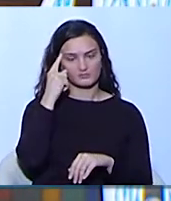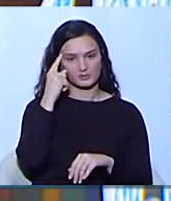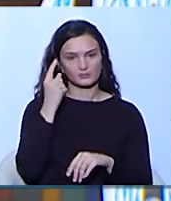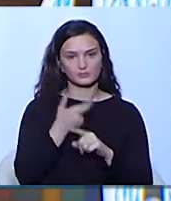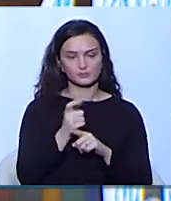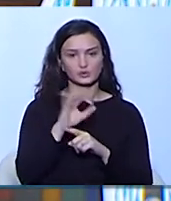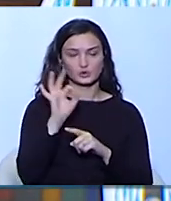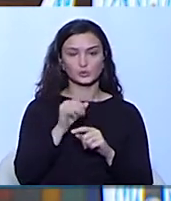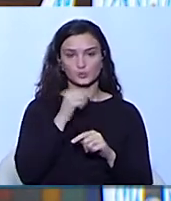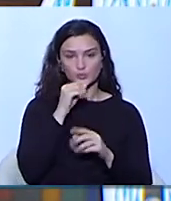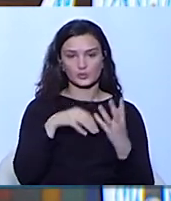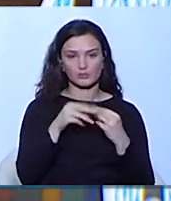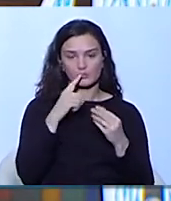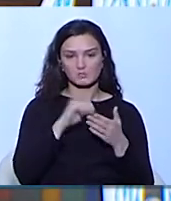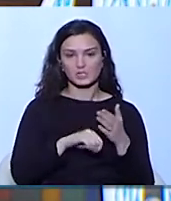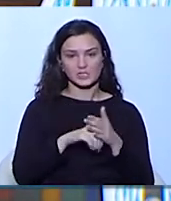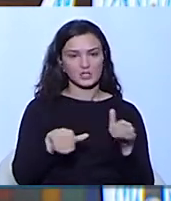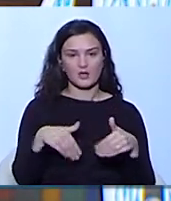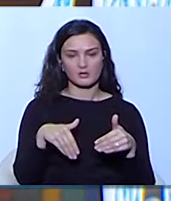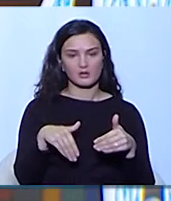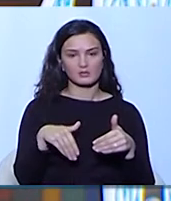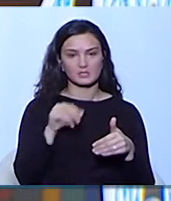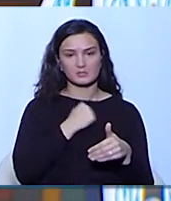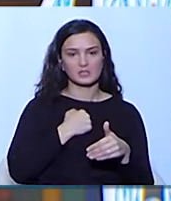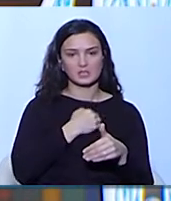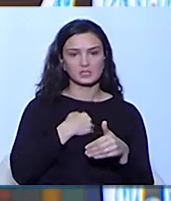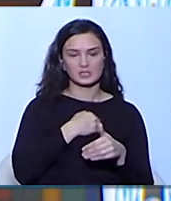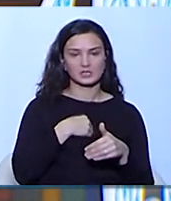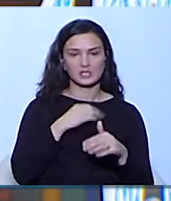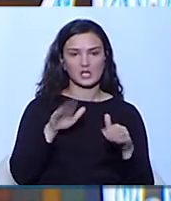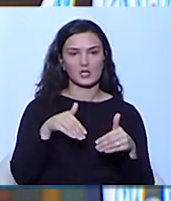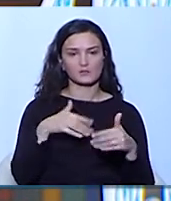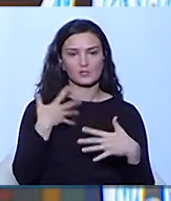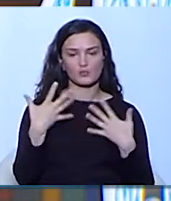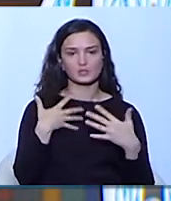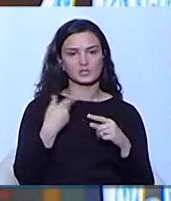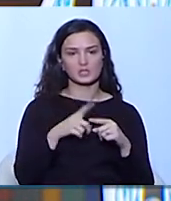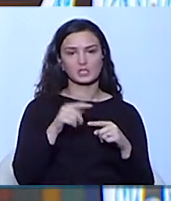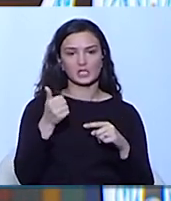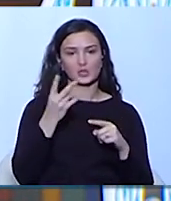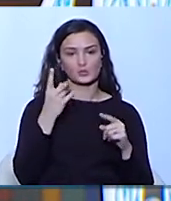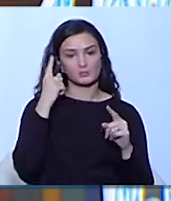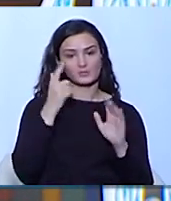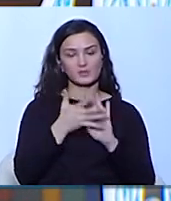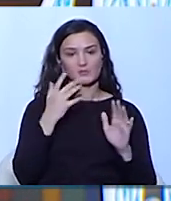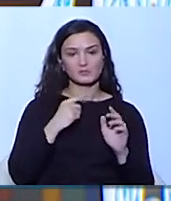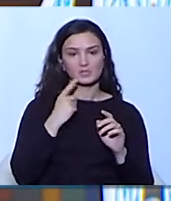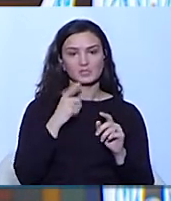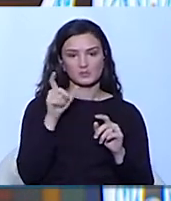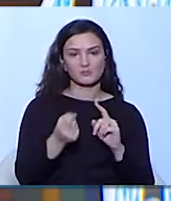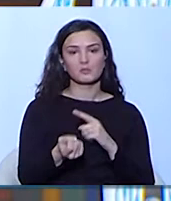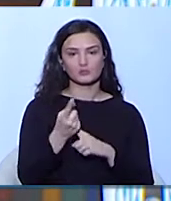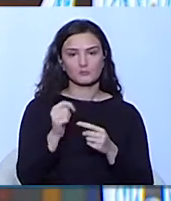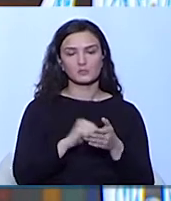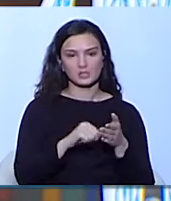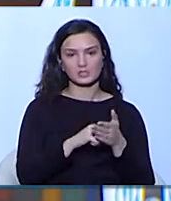იმიტომ რომ ხშირად როცა უფროსები ამბობენ, რომ მიზეზი არ აქვს სიბრაზეს, ან მიზეზი არა აქვს ემოციას, კარგად თუ გაივლის ამ სპეციალისტთან, აღმოჩნდება, რომ